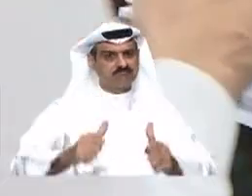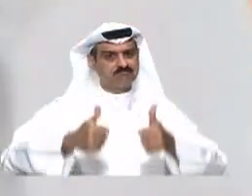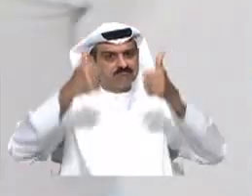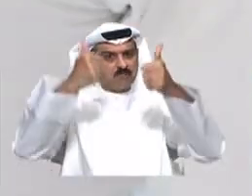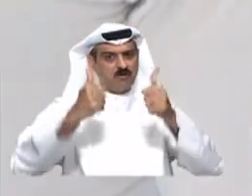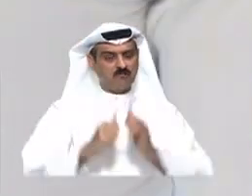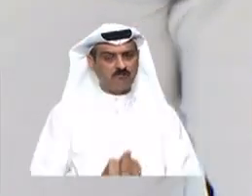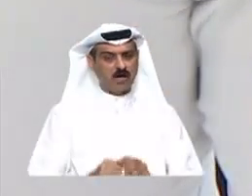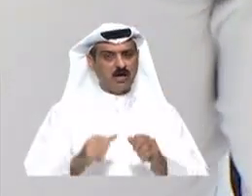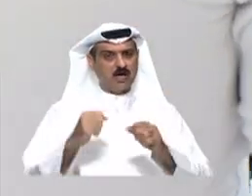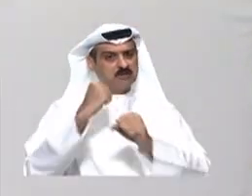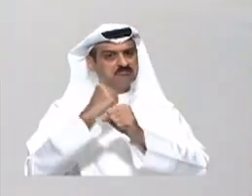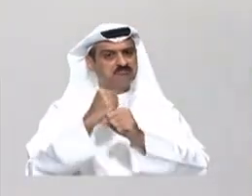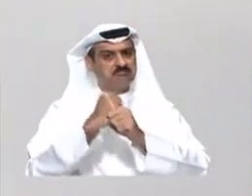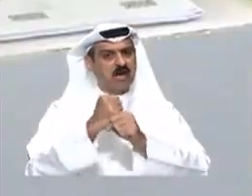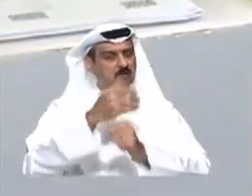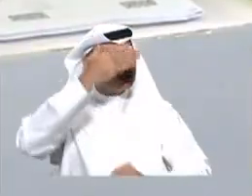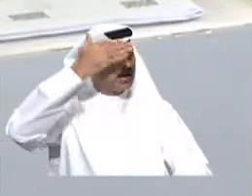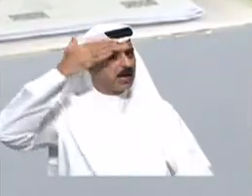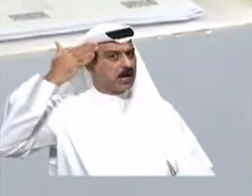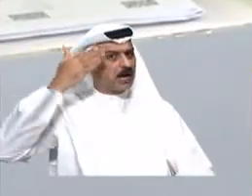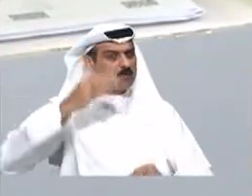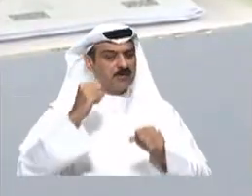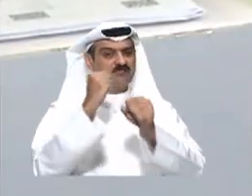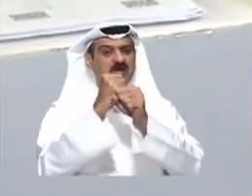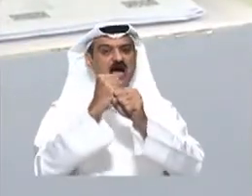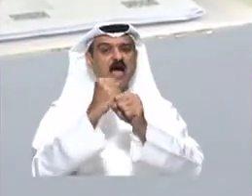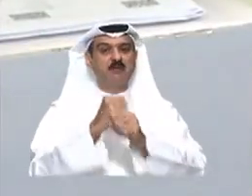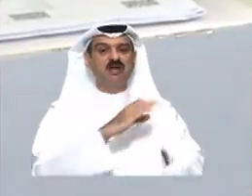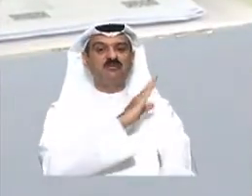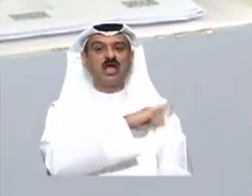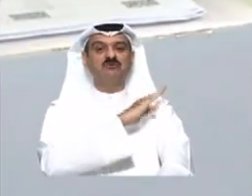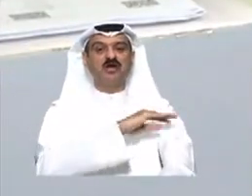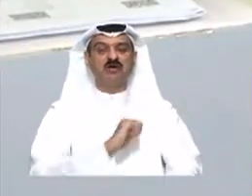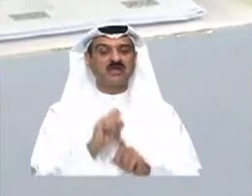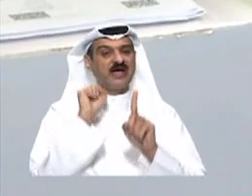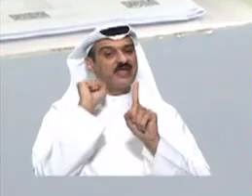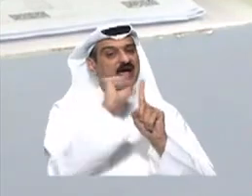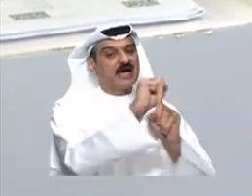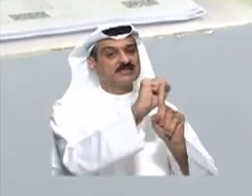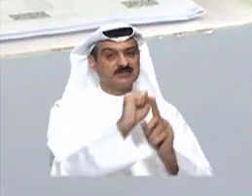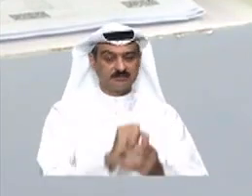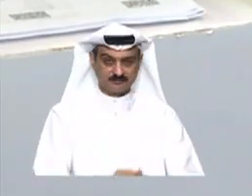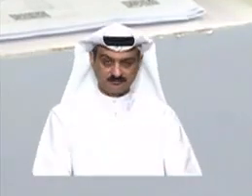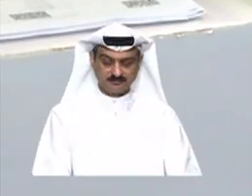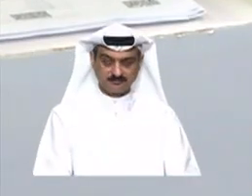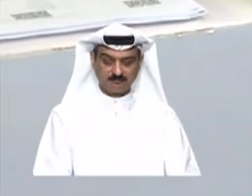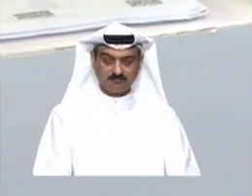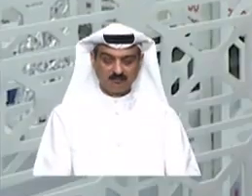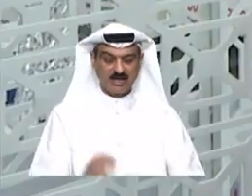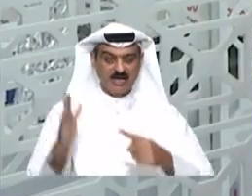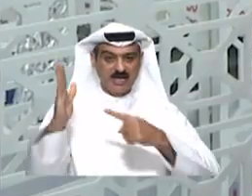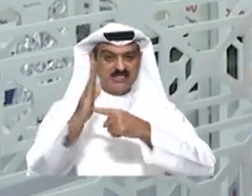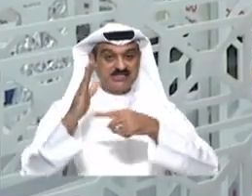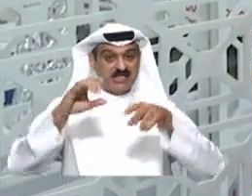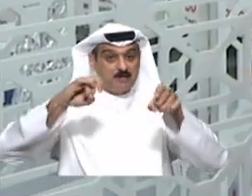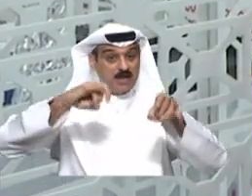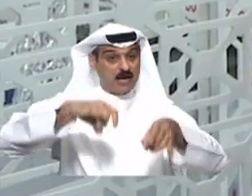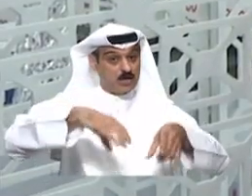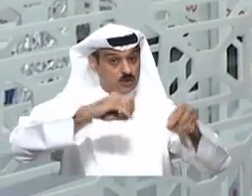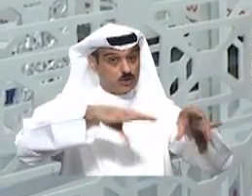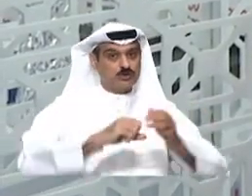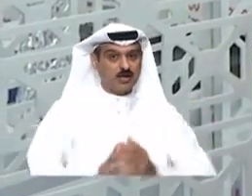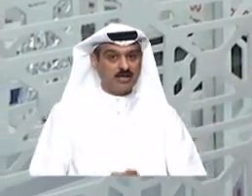كبير يؤهلهم للعمل في الوظائف التخصصية. الجامعة الأسترالية في الكويت